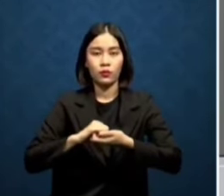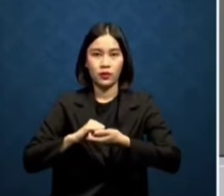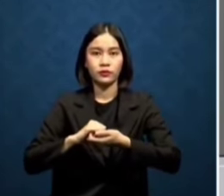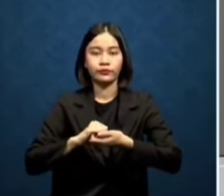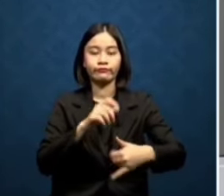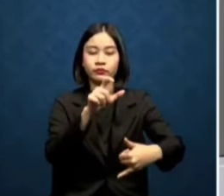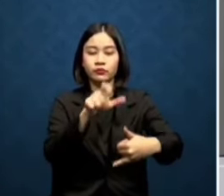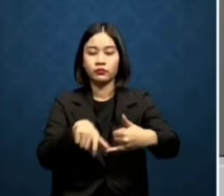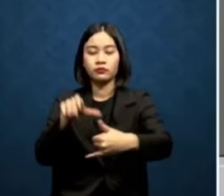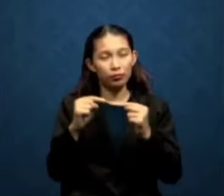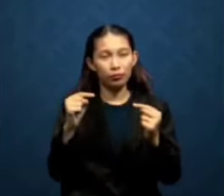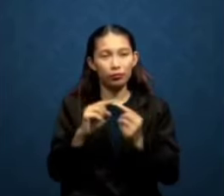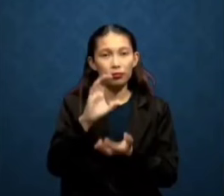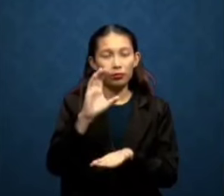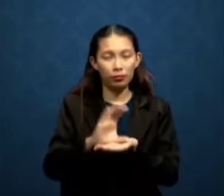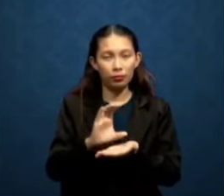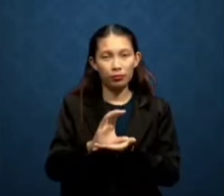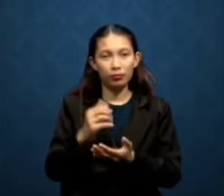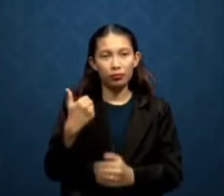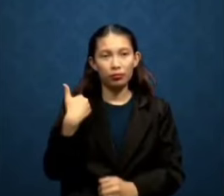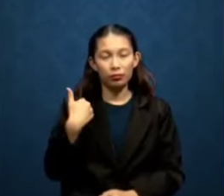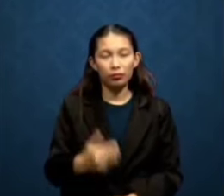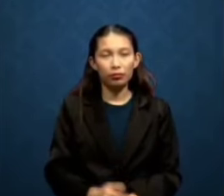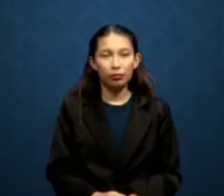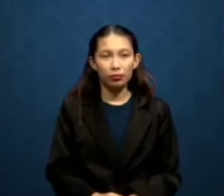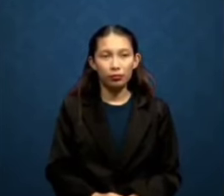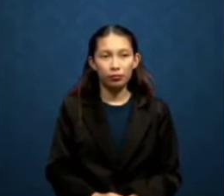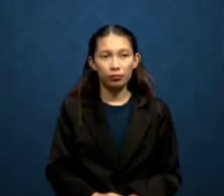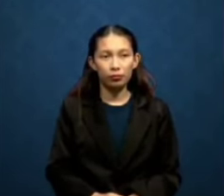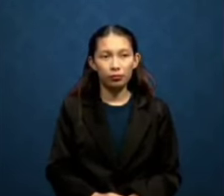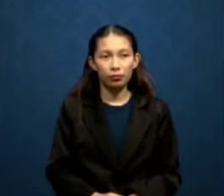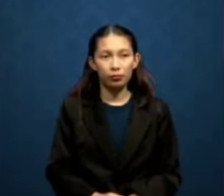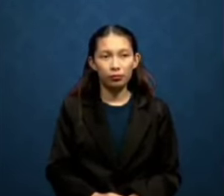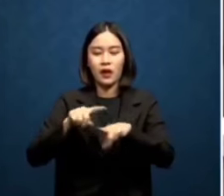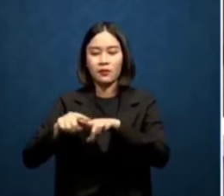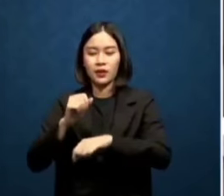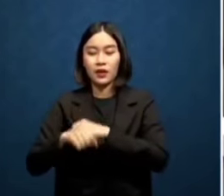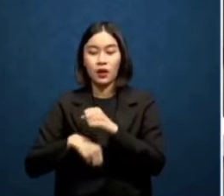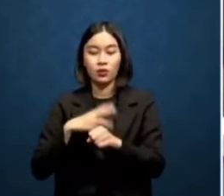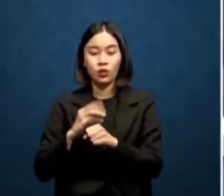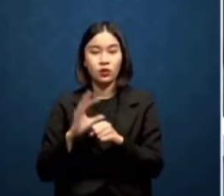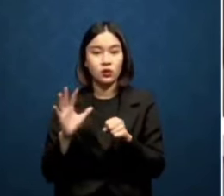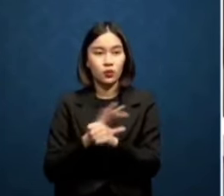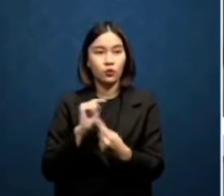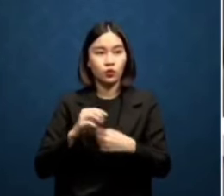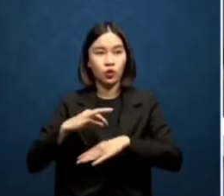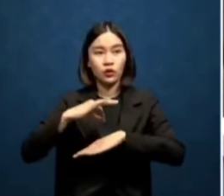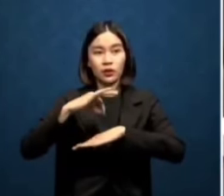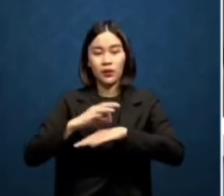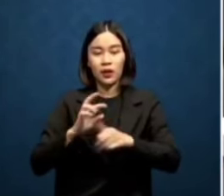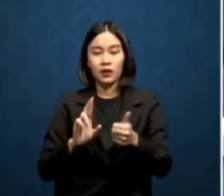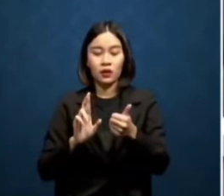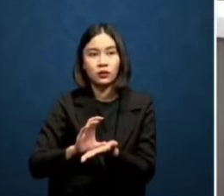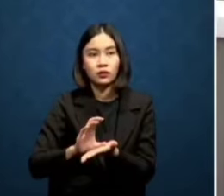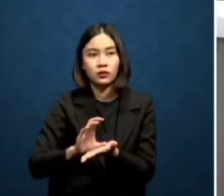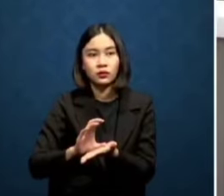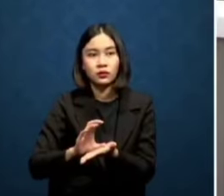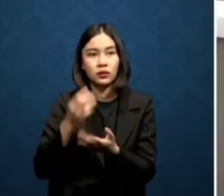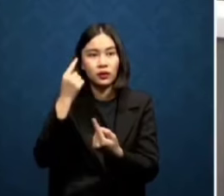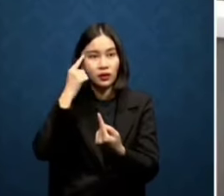คนประกอบด้วย 1ว่าที่พันตรีกรพจน์ลุ่งหิรันวัดน 2นายเกียรติชายไมตรีวงศ์